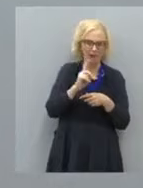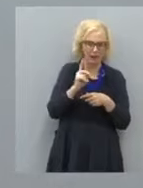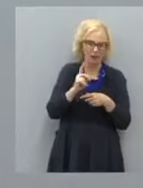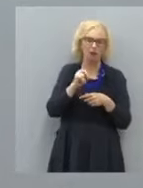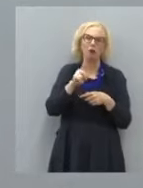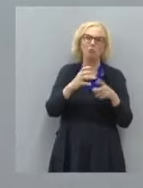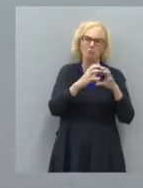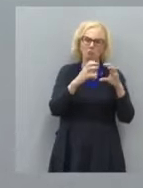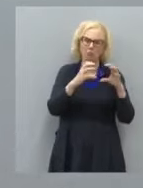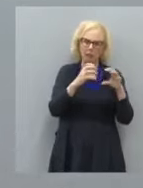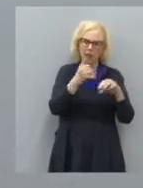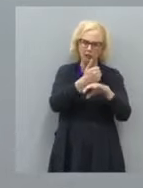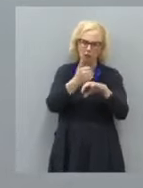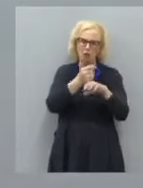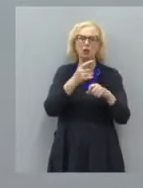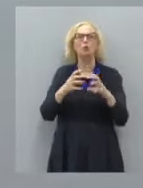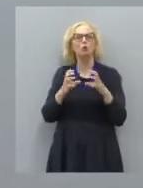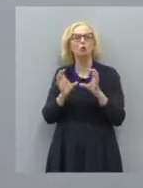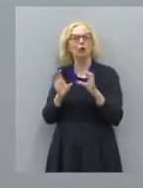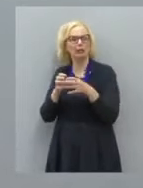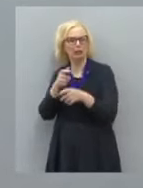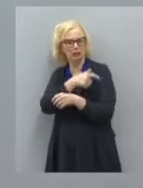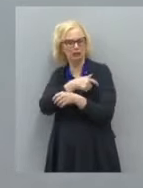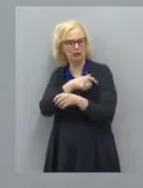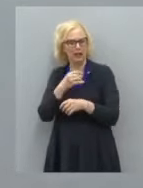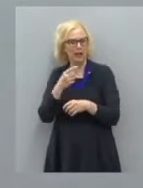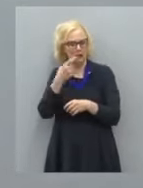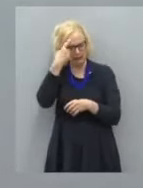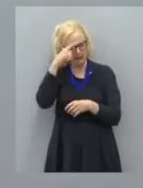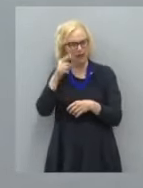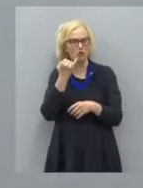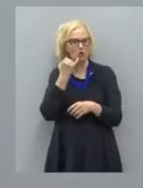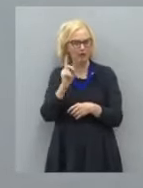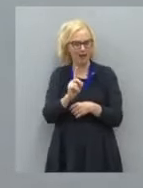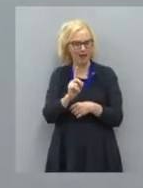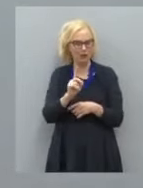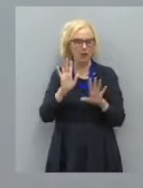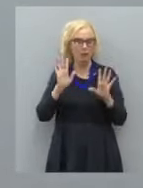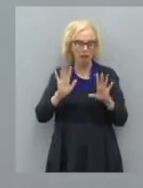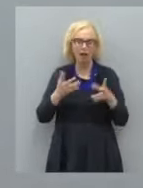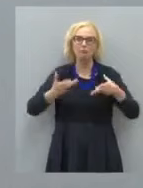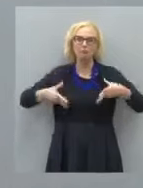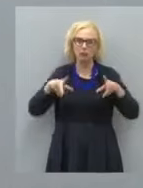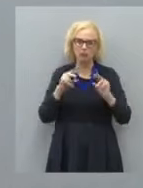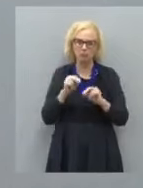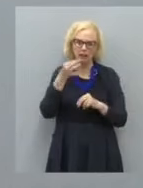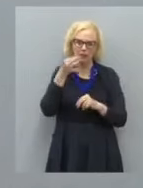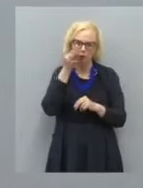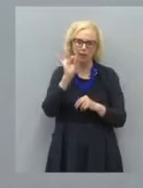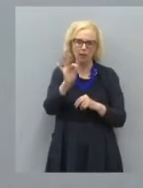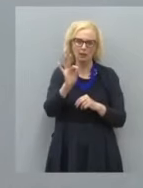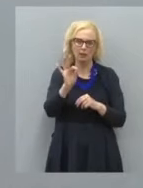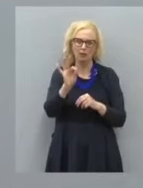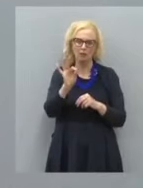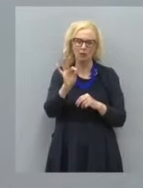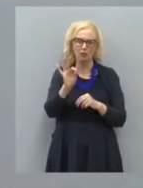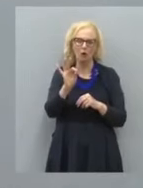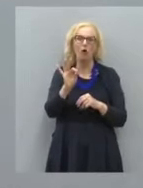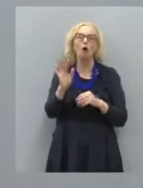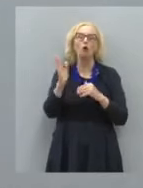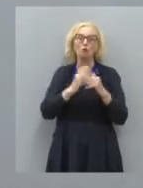che le categorie sindacali e tuttavia ribadito come obiettivo alle strutture da parte